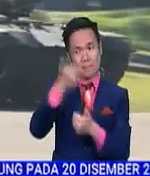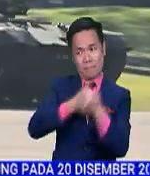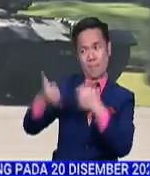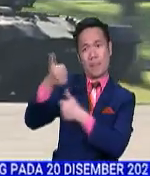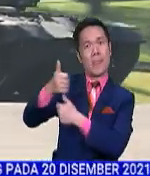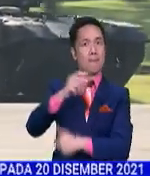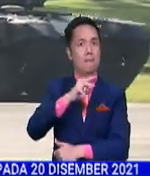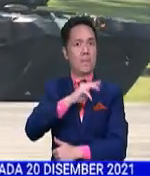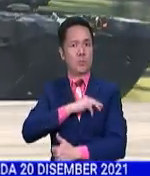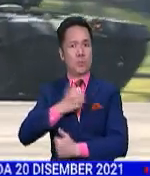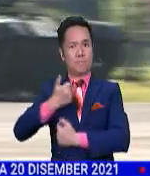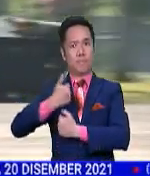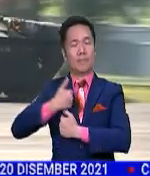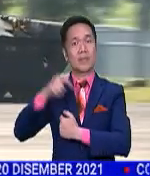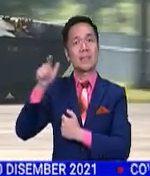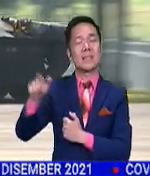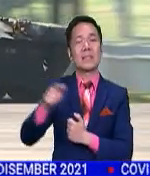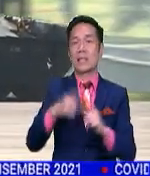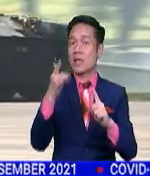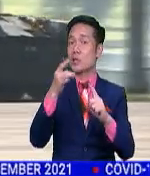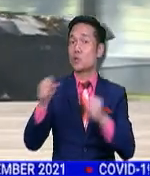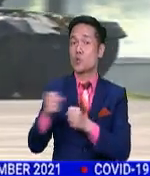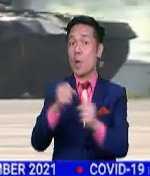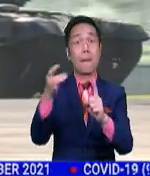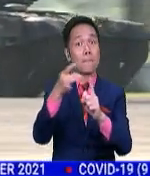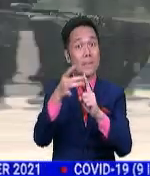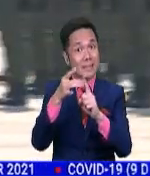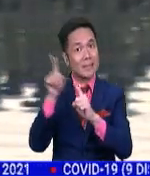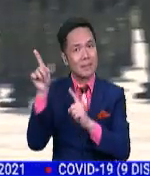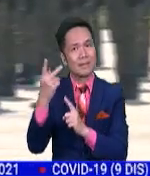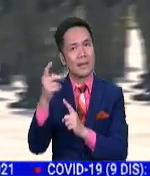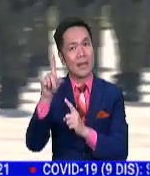Pertahanan di Kem Perdana Sungai Besi Ibu Negara.